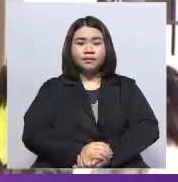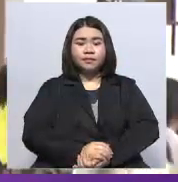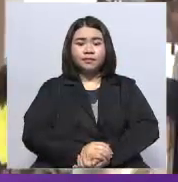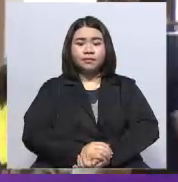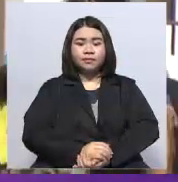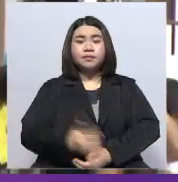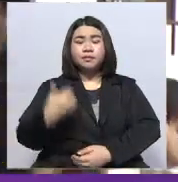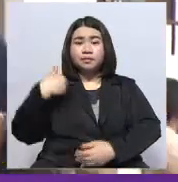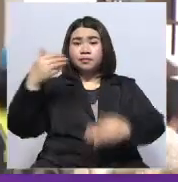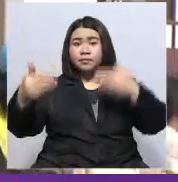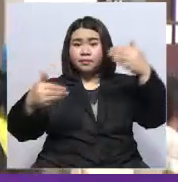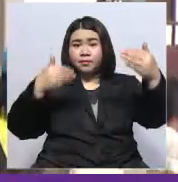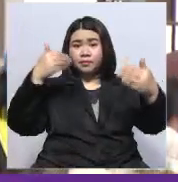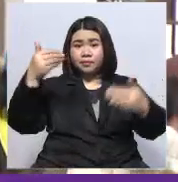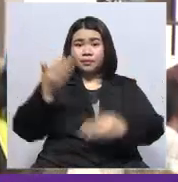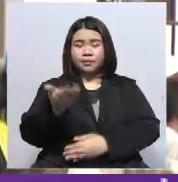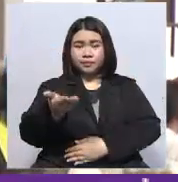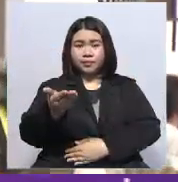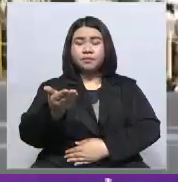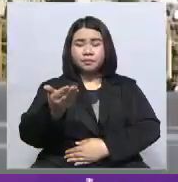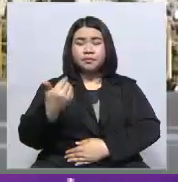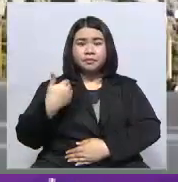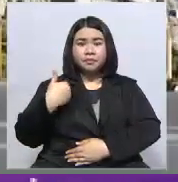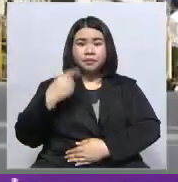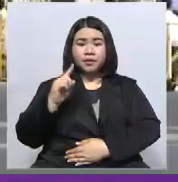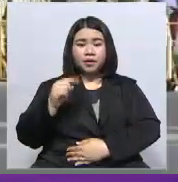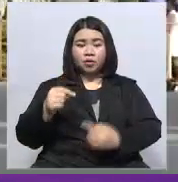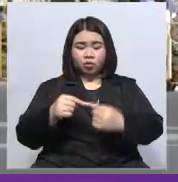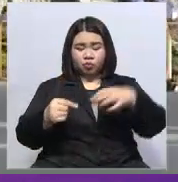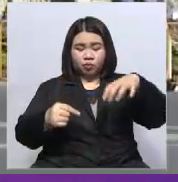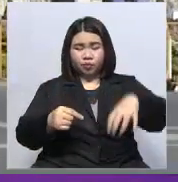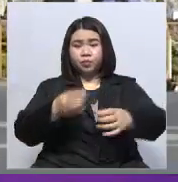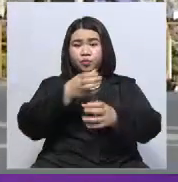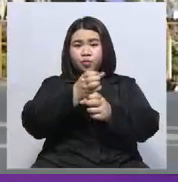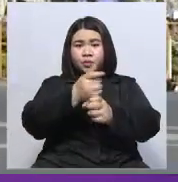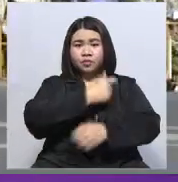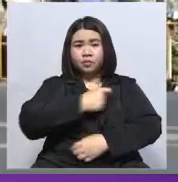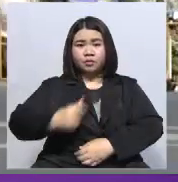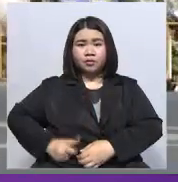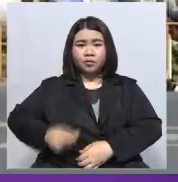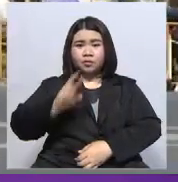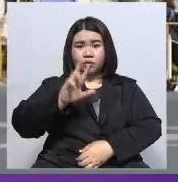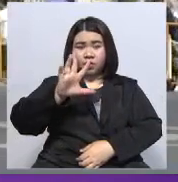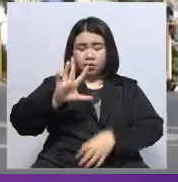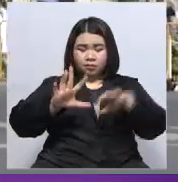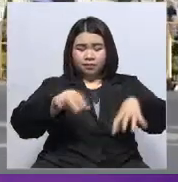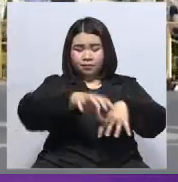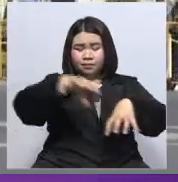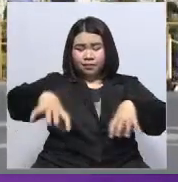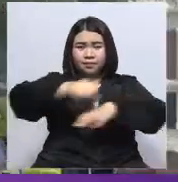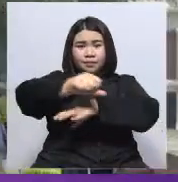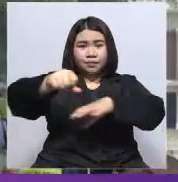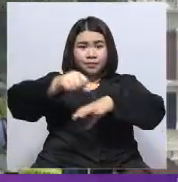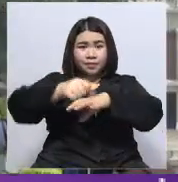โดยภายในงานอุ่นไอรักคลายความหนาวนะคะที่จัดขึ้นบริเวณพระลานพระราชวังดุสิตและสนามเสือป่าที่วันนี้ค่ะจัด